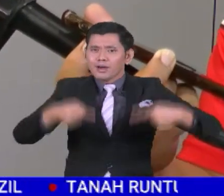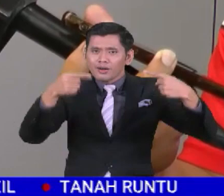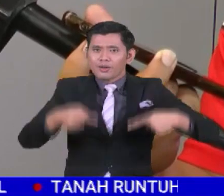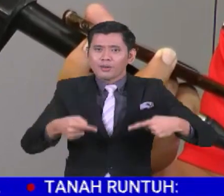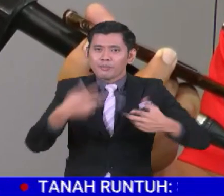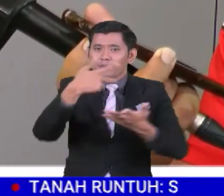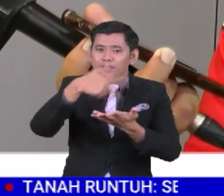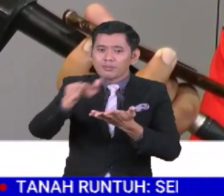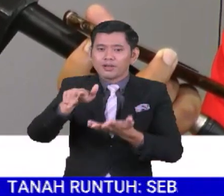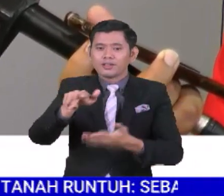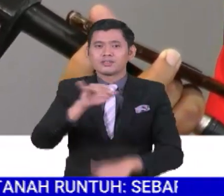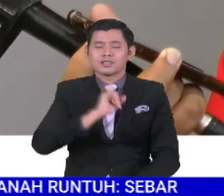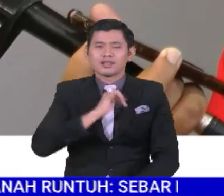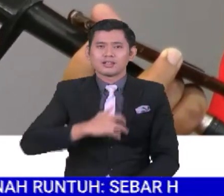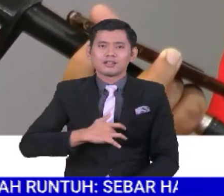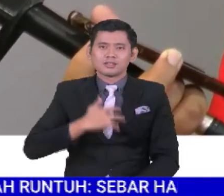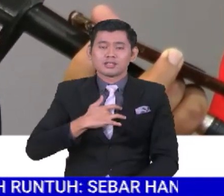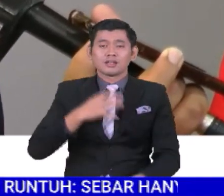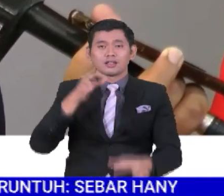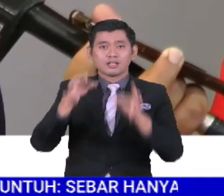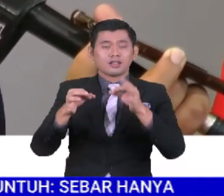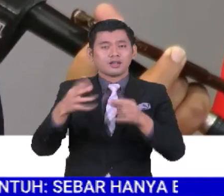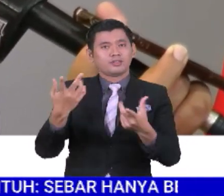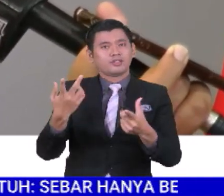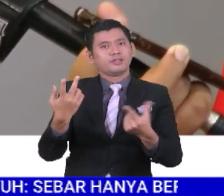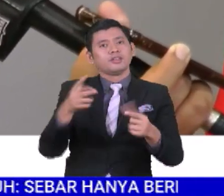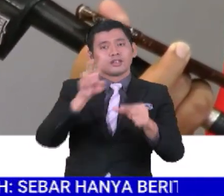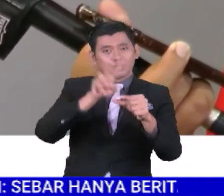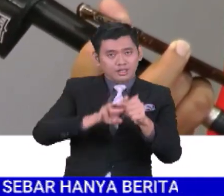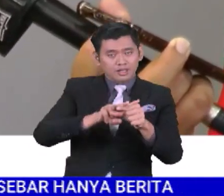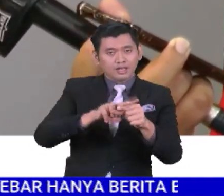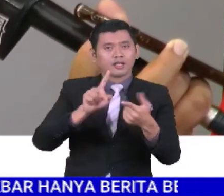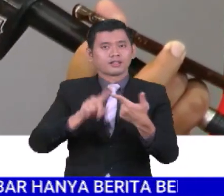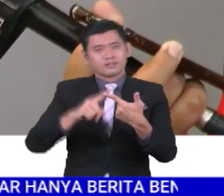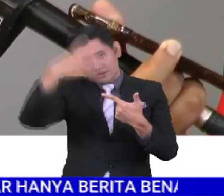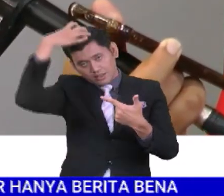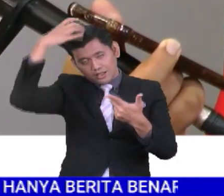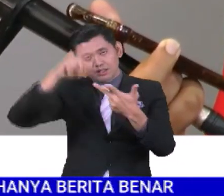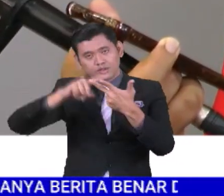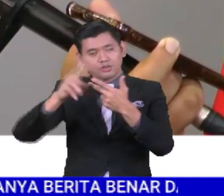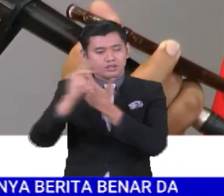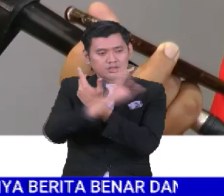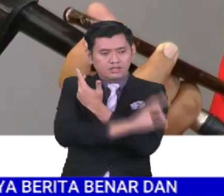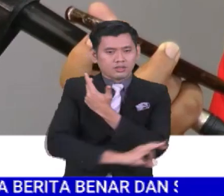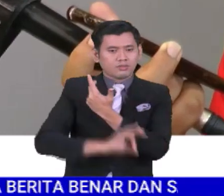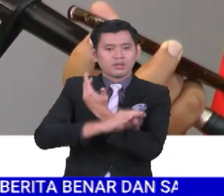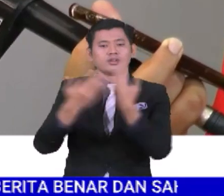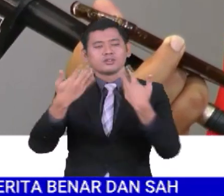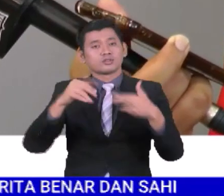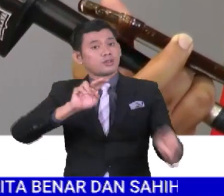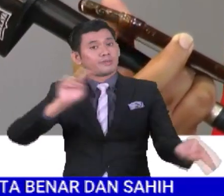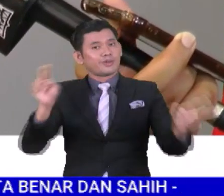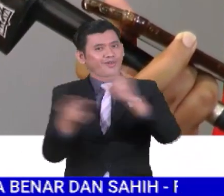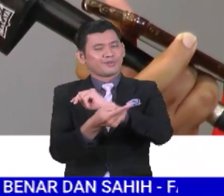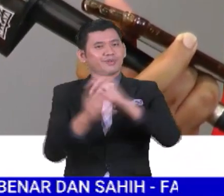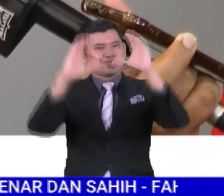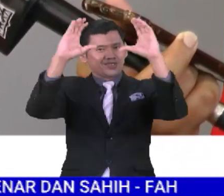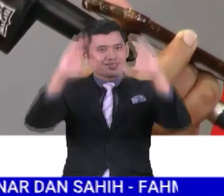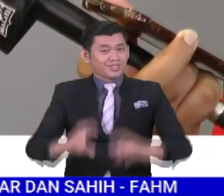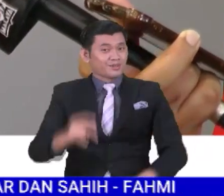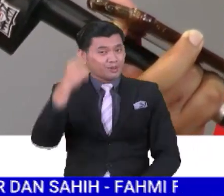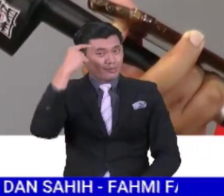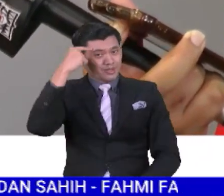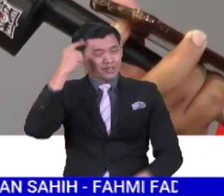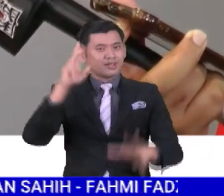saya lihat kalau di Klang Valley, di Selangor, di Negeri Sembilan sudah mula berubah, dan